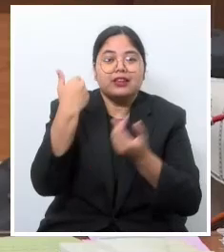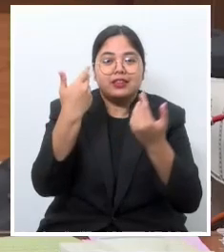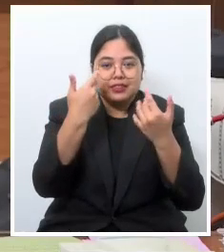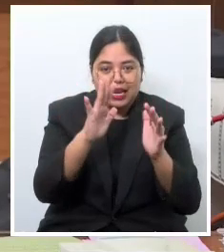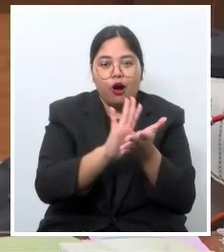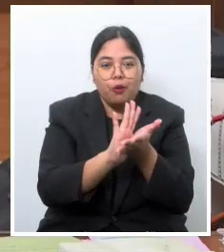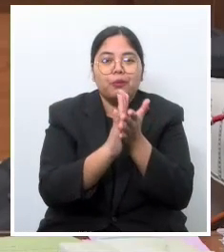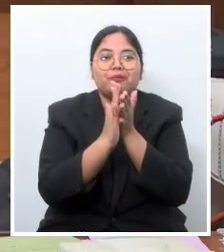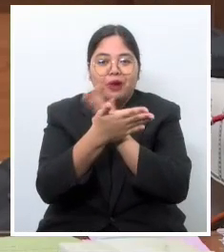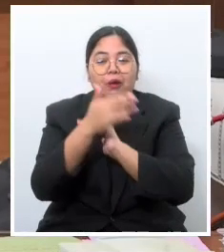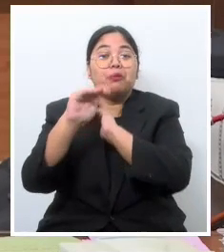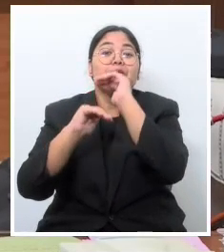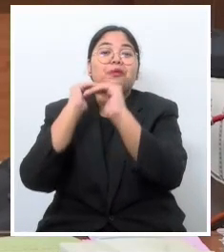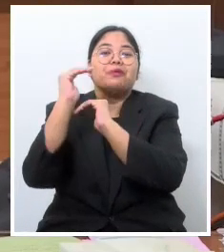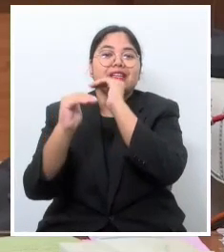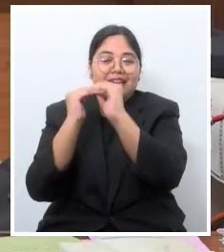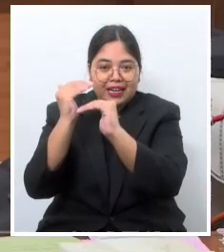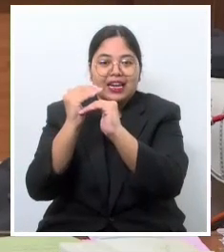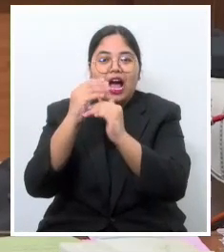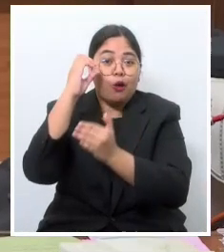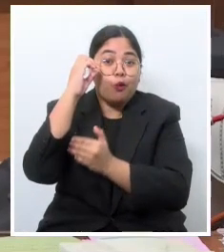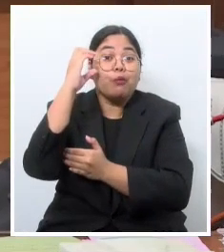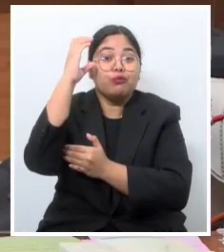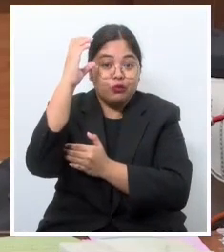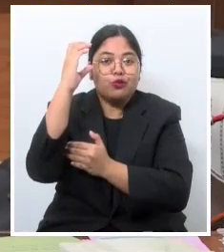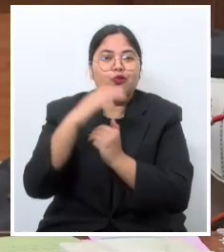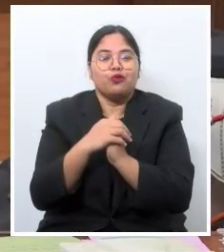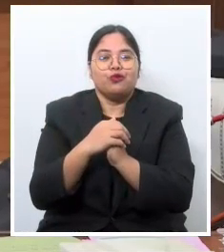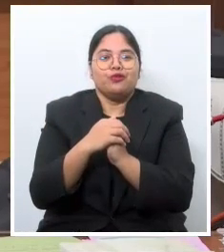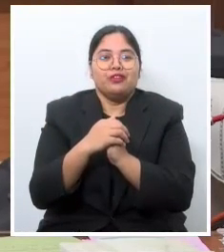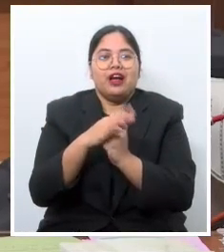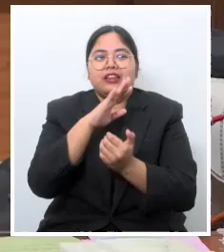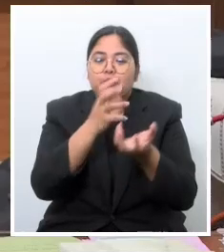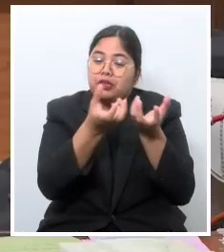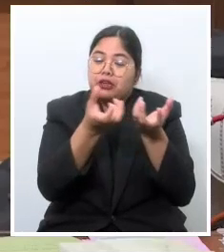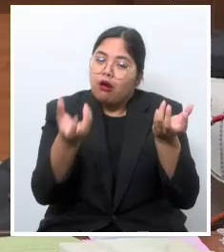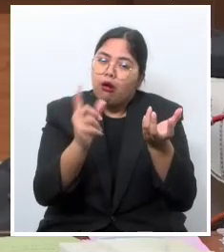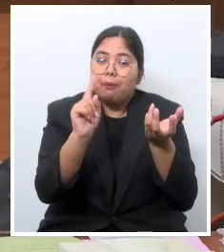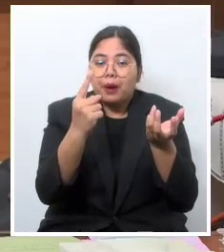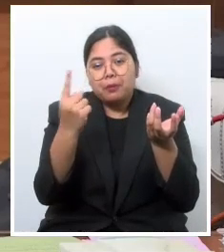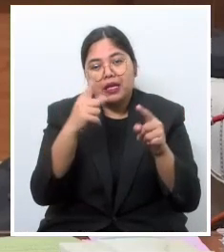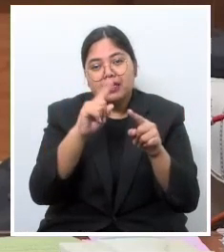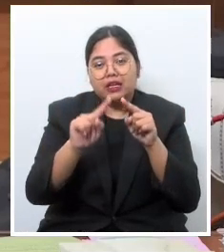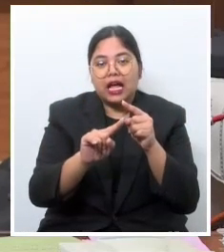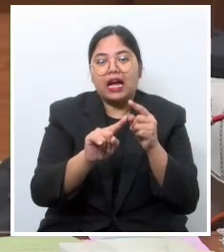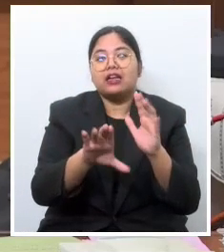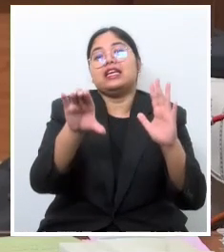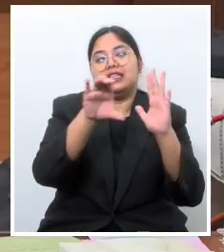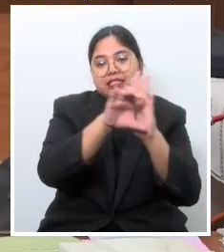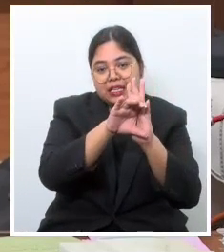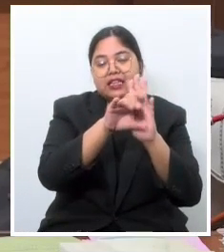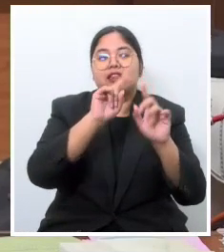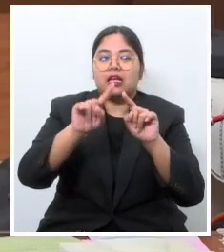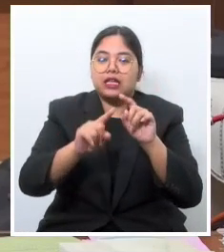สู่การพัฒนาให้เป็นองค์ความรู้ที่ถ้าอันไหนที่เป็นผลิตภัณฑ์ใหม่เนี่ยคุณควรจะจดลิขสิทธิ์ควรจะทำเป็น